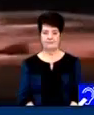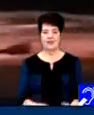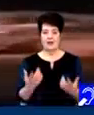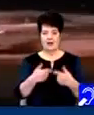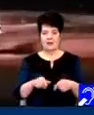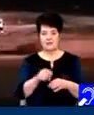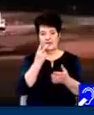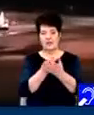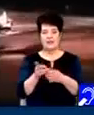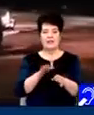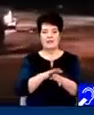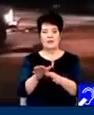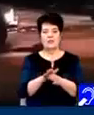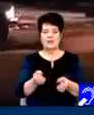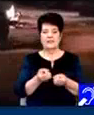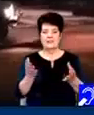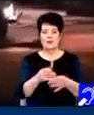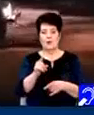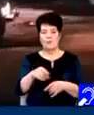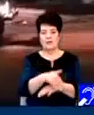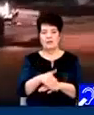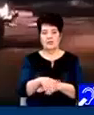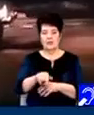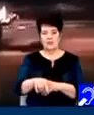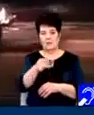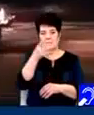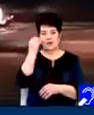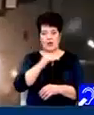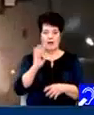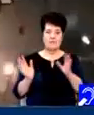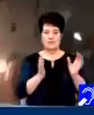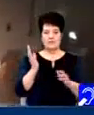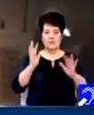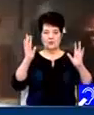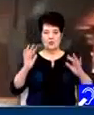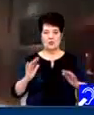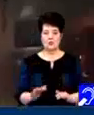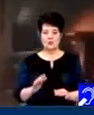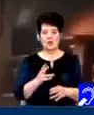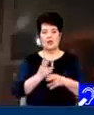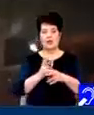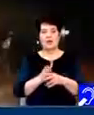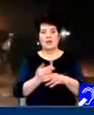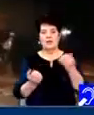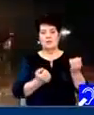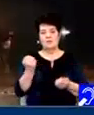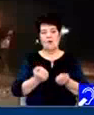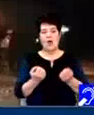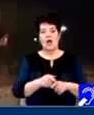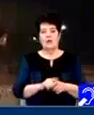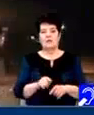Așa a arătat toată ziua de ieri pe șoselele din Republica Moldova. Viscolul și ninsoara abundentă au dat bătăi de cap șoferilor. Din